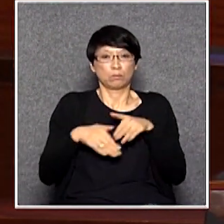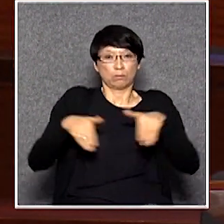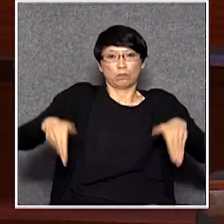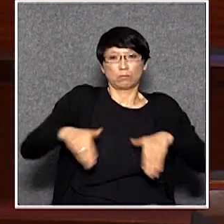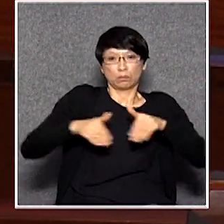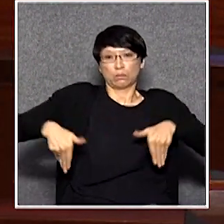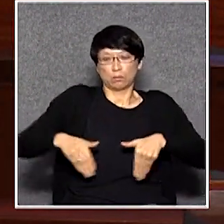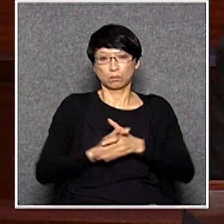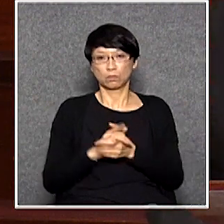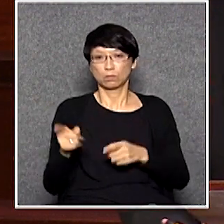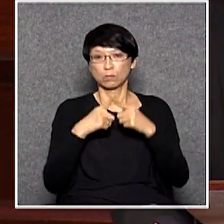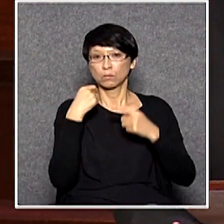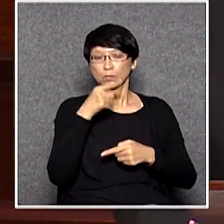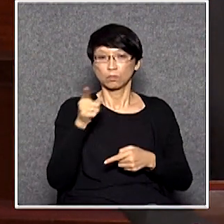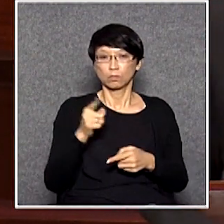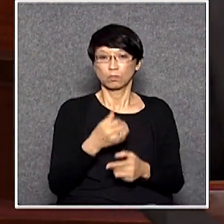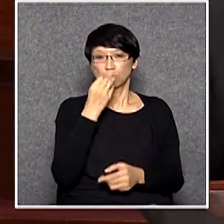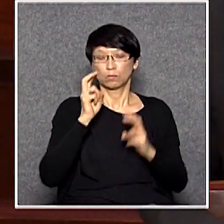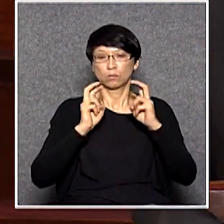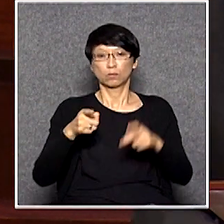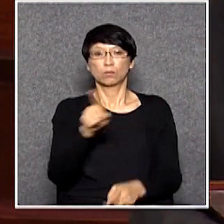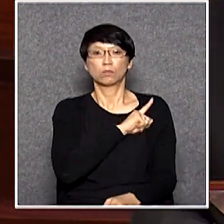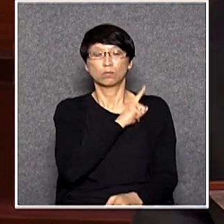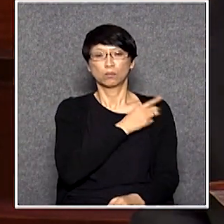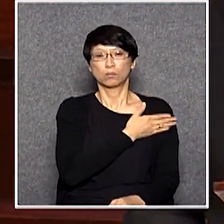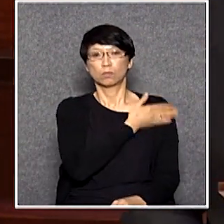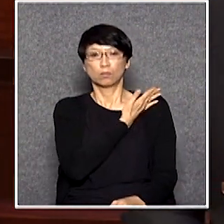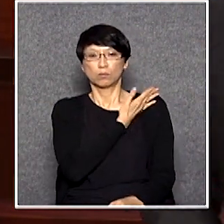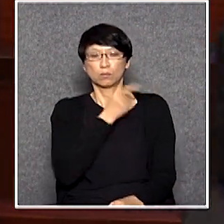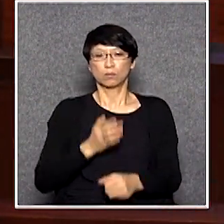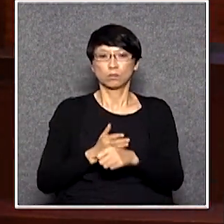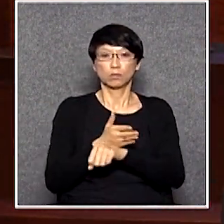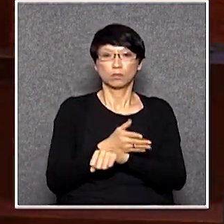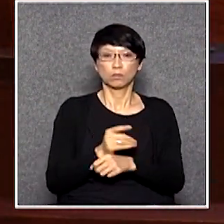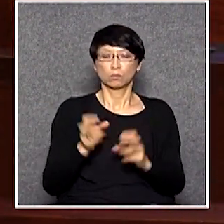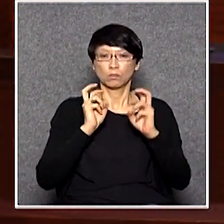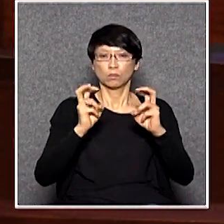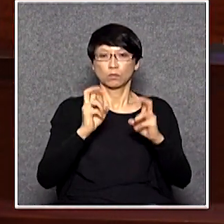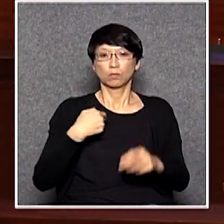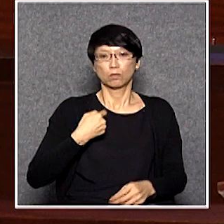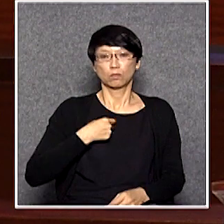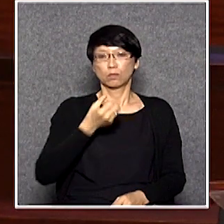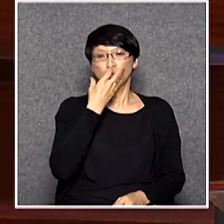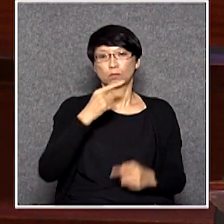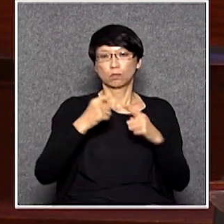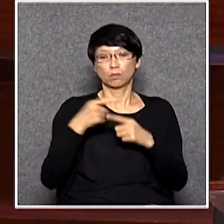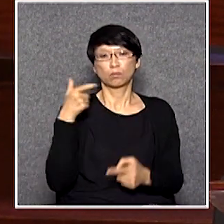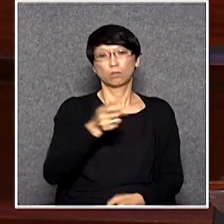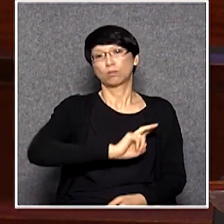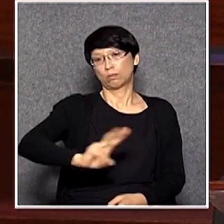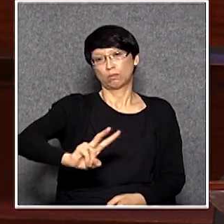至話：，港鐵自己孭啦，係嘛？呢啲超支嘅費用。港鐵咩唔係我哋咩啊？阿主席